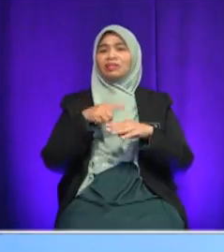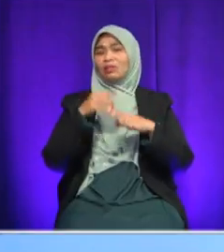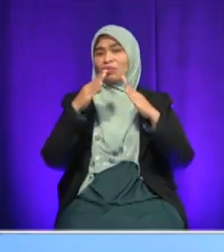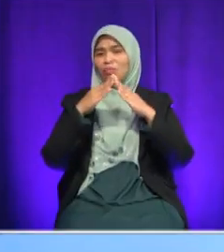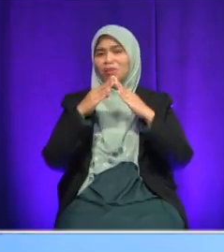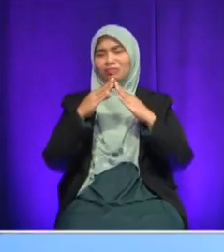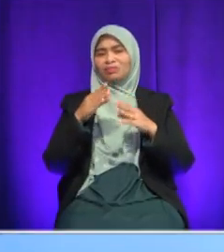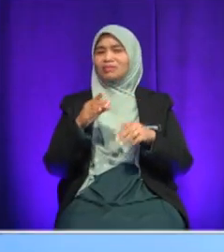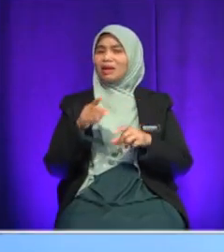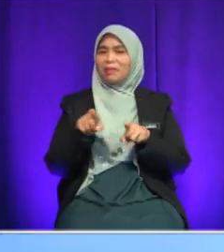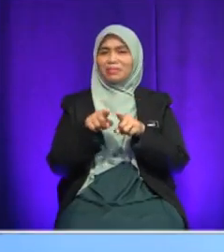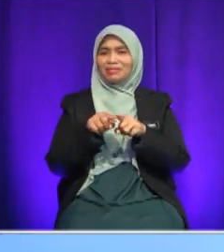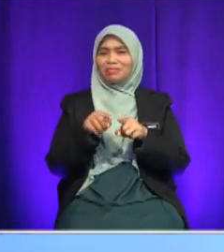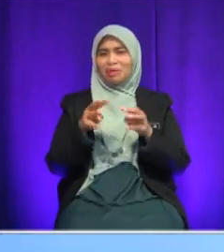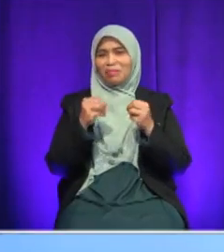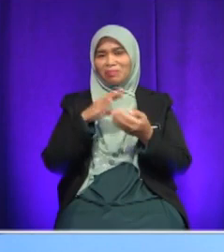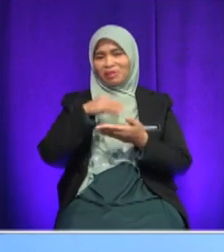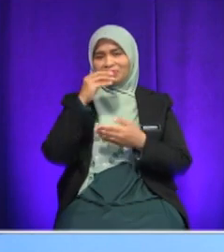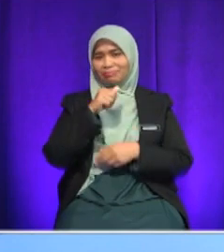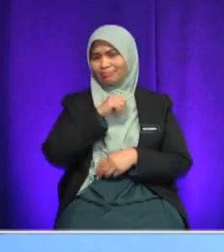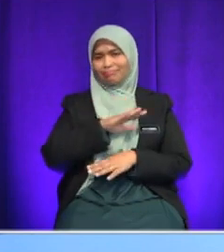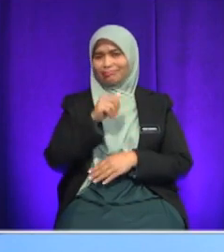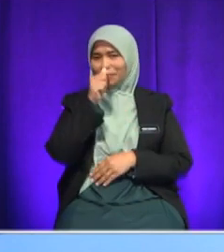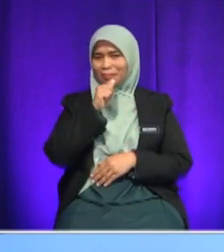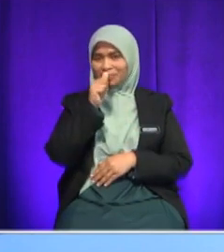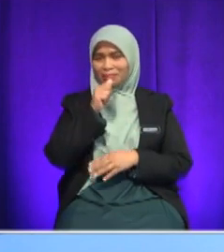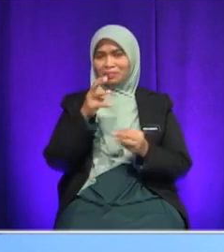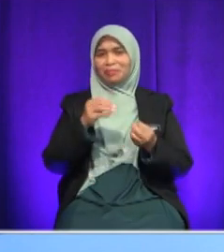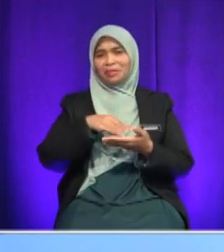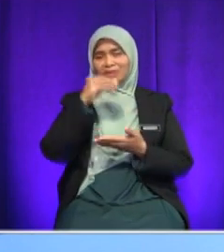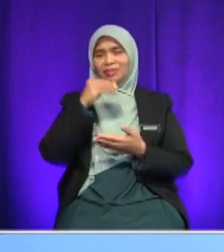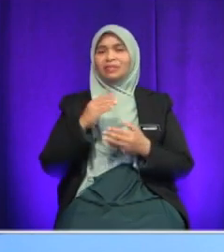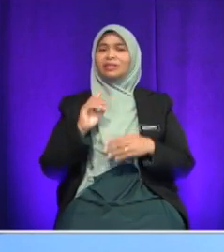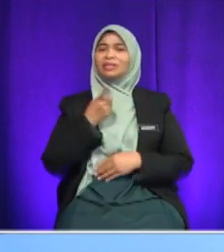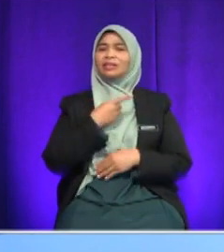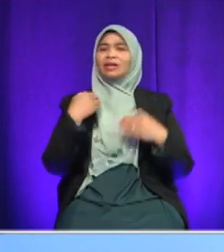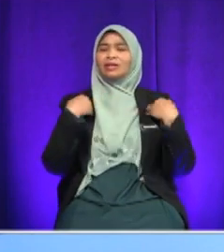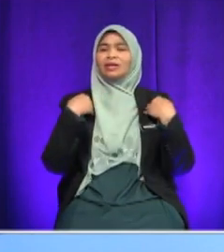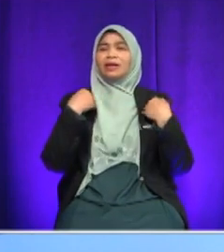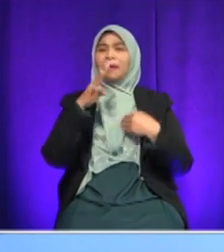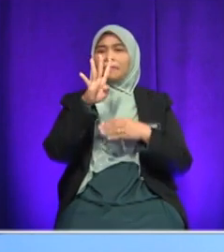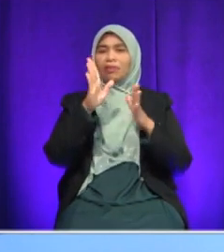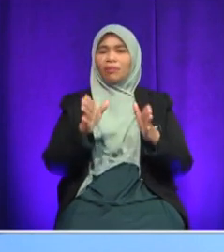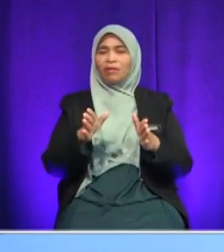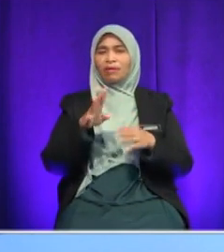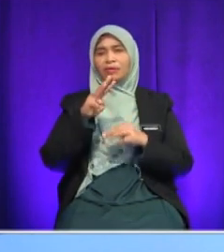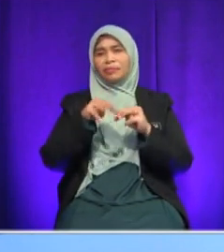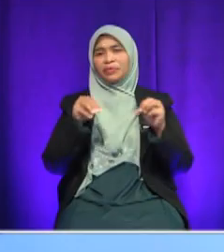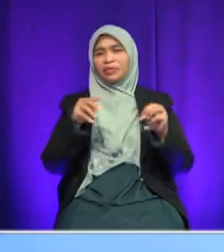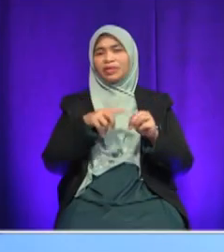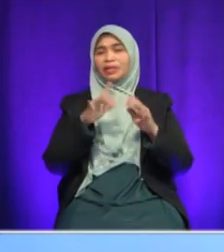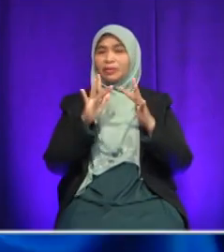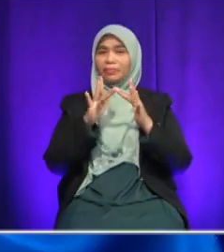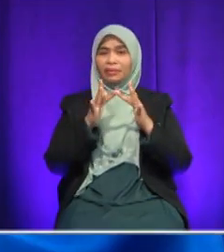bukan kita sahaja di studio sekarang. Ada juga empat murid yang dalam talian yang bersama kita hari ini. Cuba lambai sikit dekat abang sini.